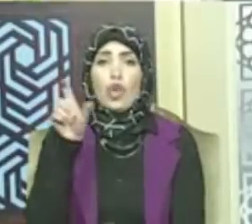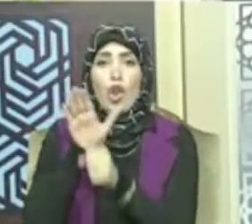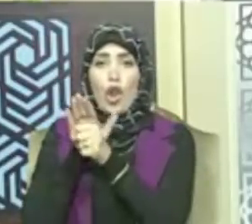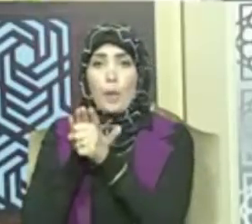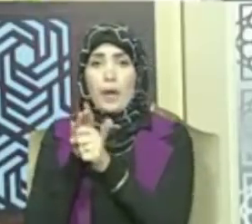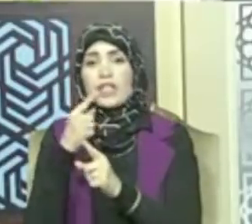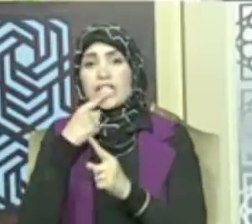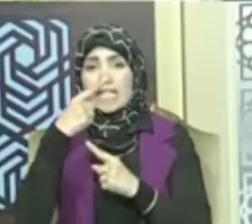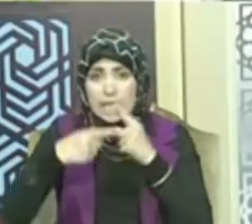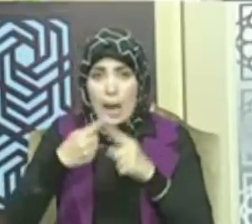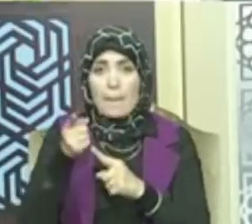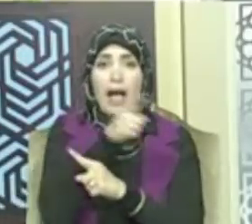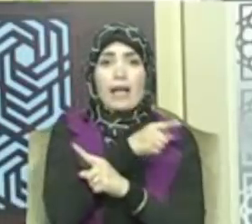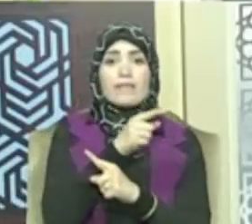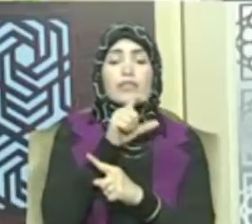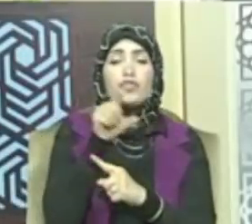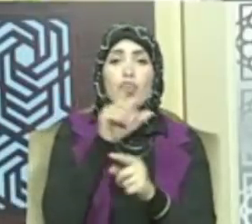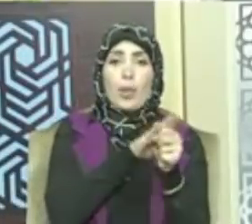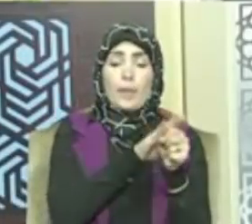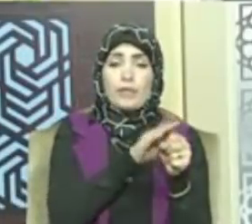ورمضان إلى رمضان